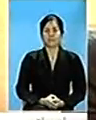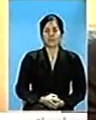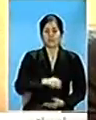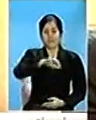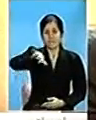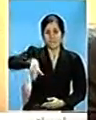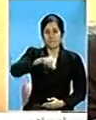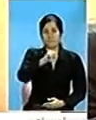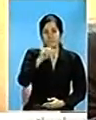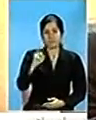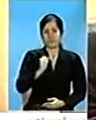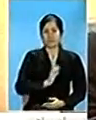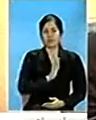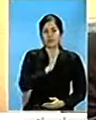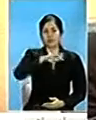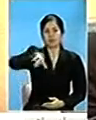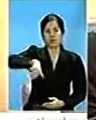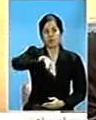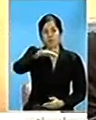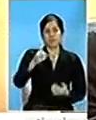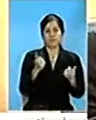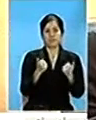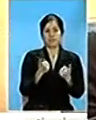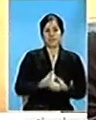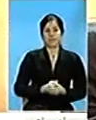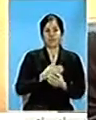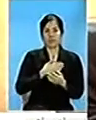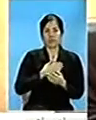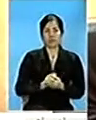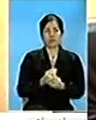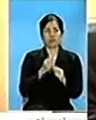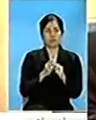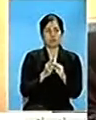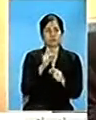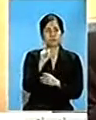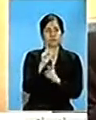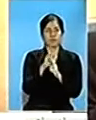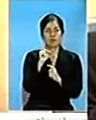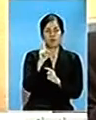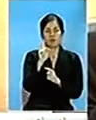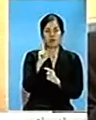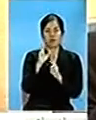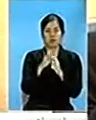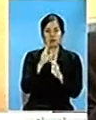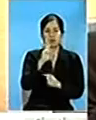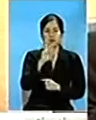ทุกท่านนะคะดิฉันดร.รัตดาวรรณตันติวิทยา